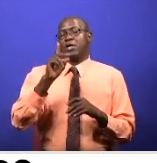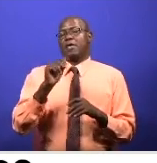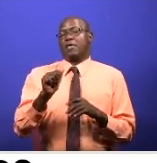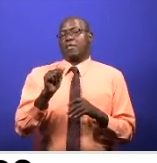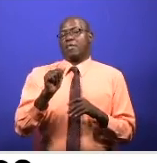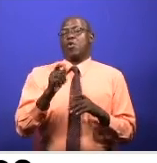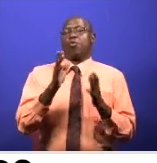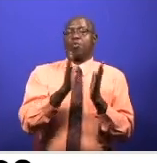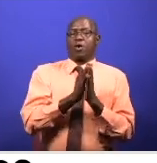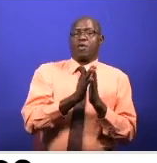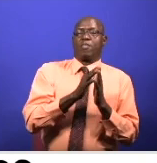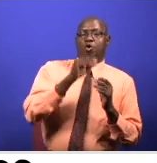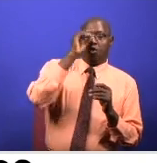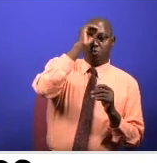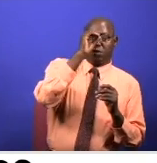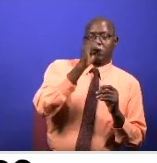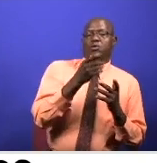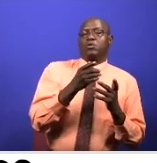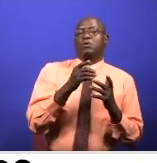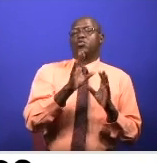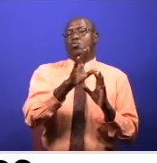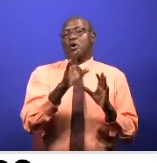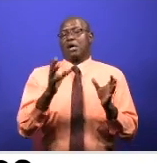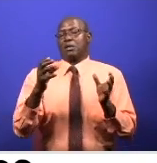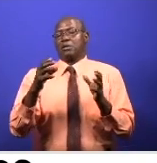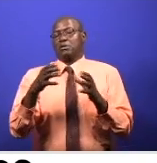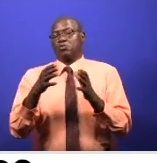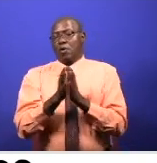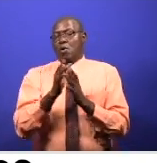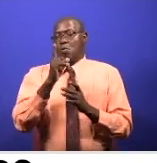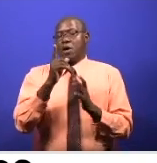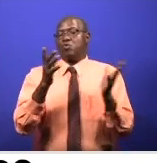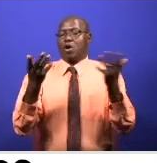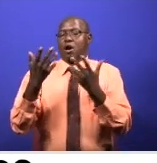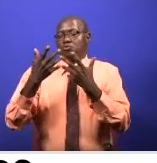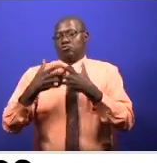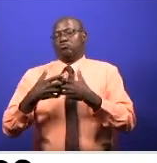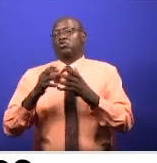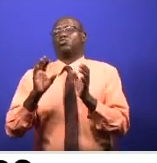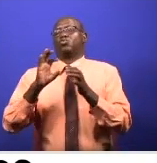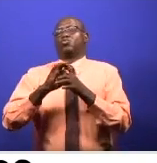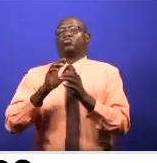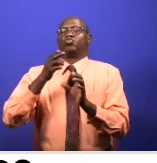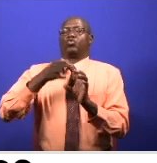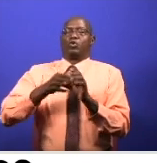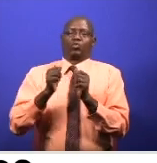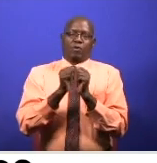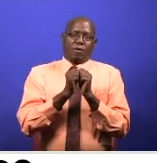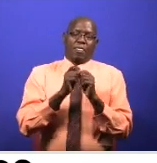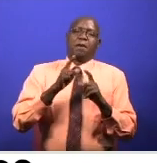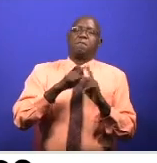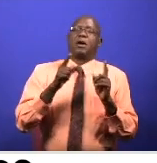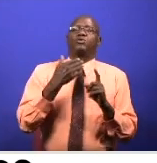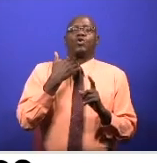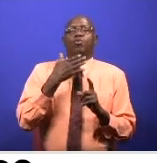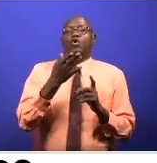ya ushurutishi unakuja unajiunga na chama cha UDA. Lakini ukiona kwamba wewe hutaki kuvunja chama